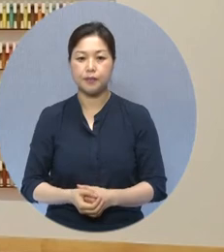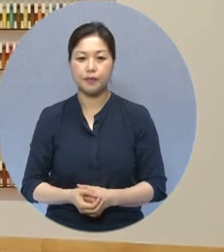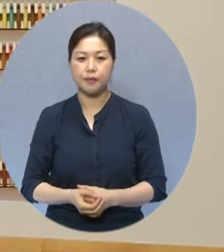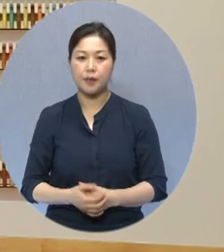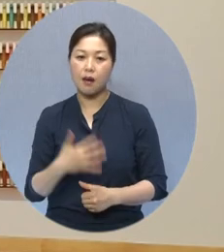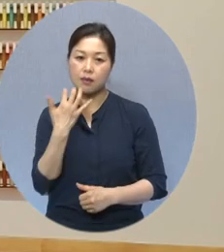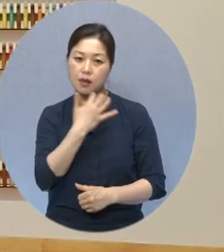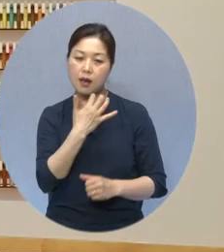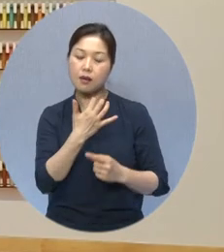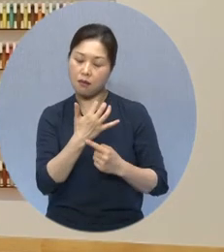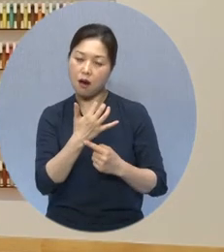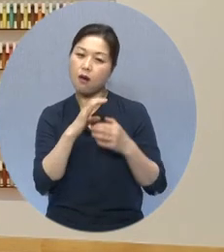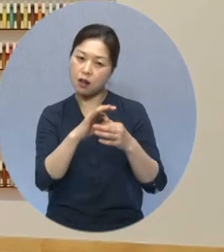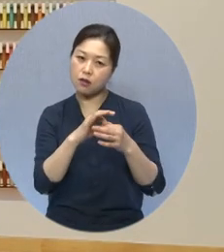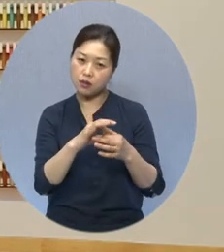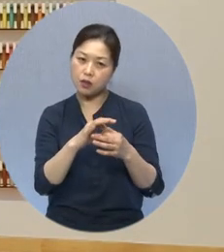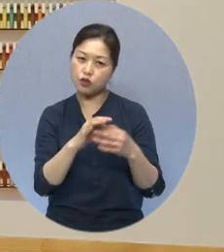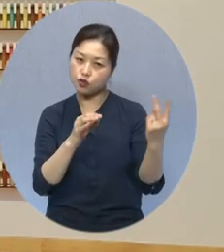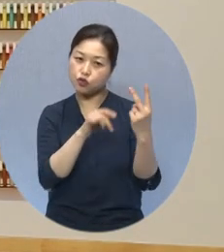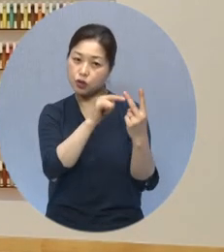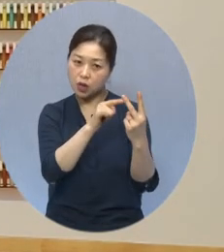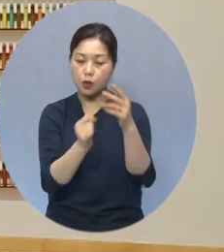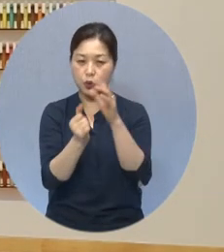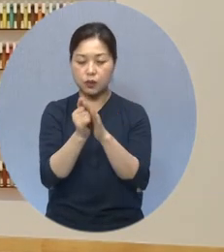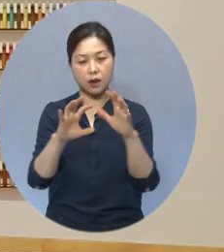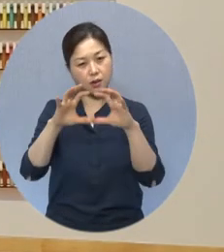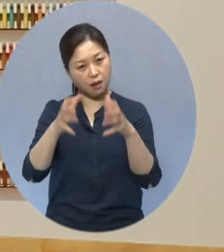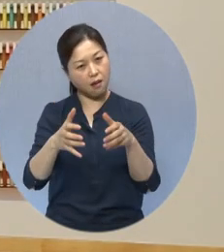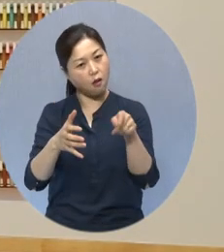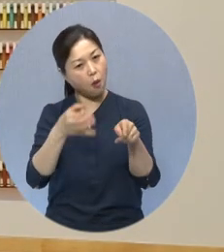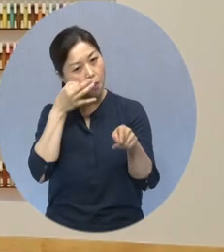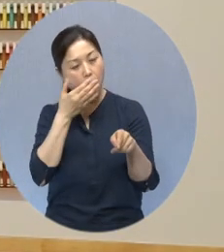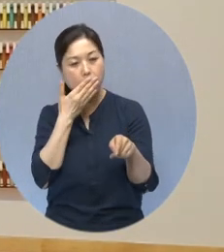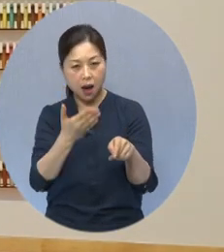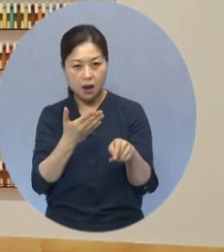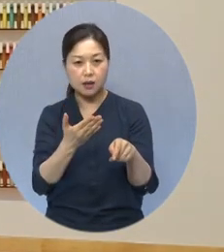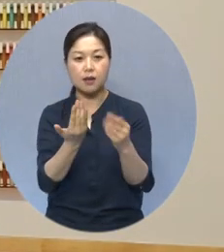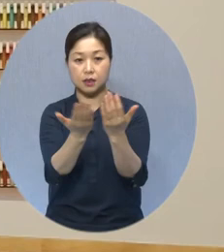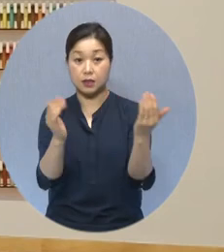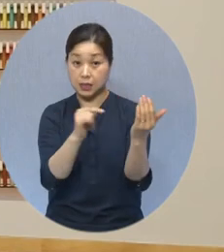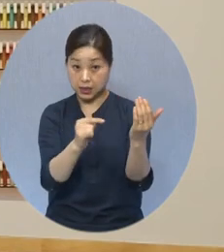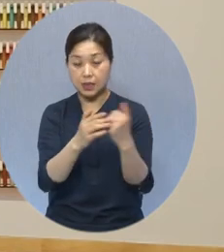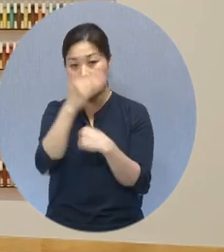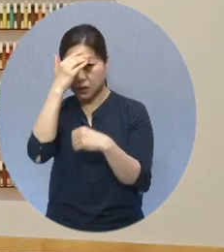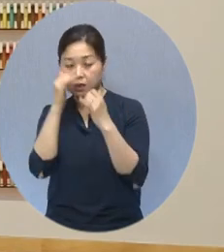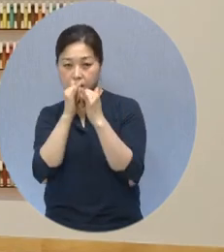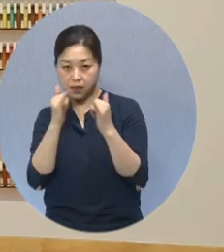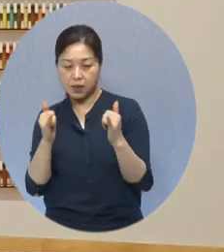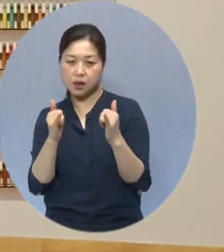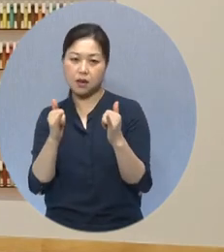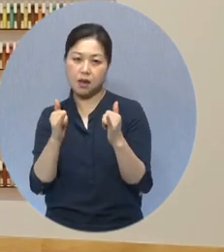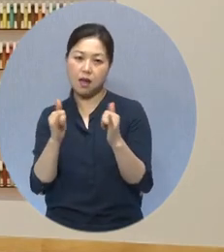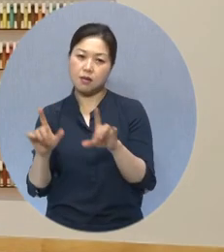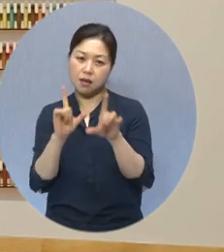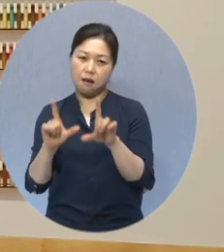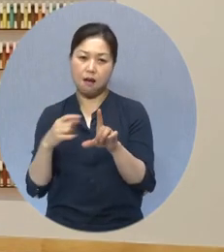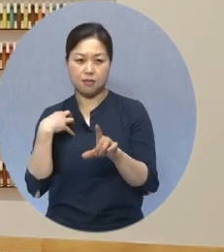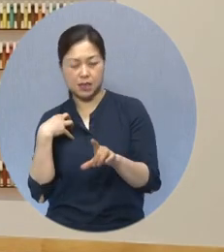색에 대한 두 작가의 독특한 세계를 엿볼 수 있는 이번 전시회는 관람객들에게 일상의 무거움을